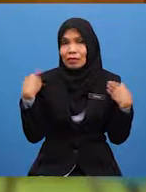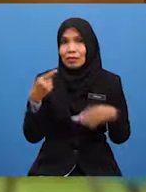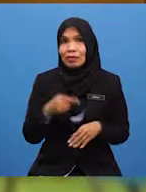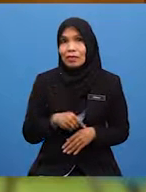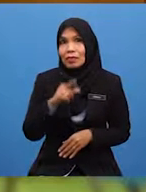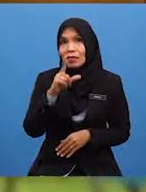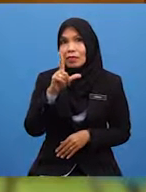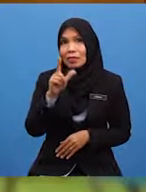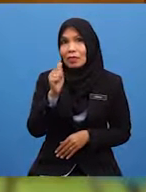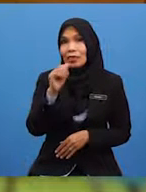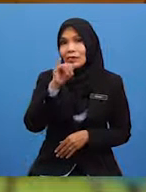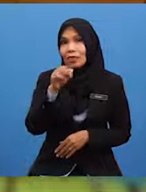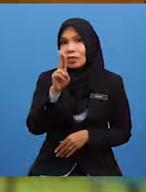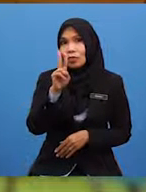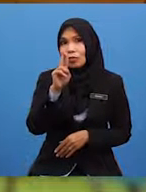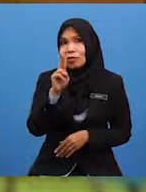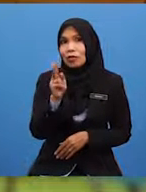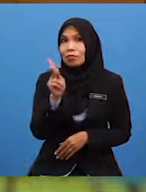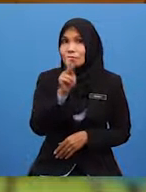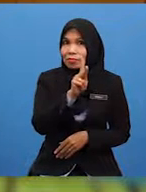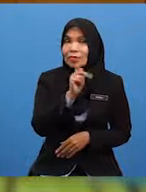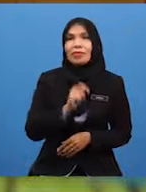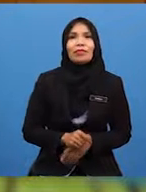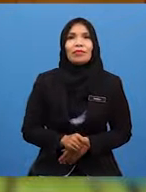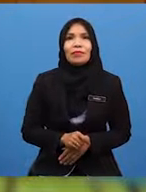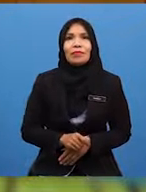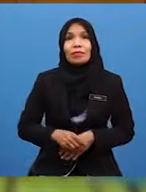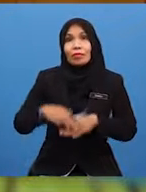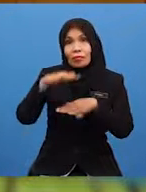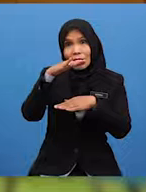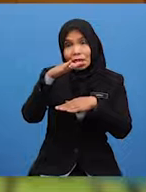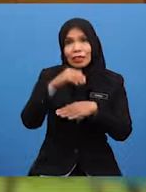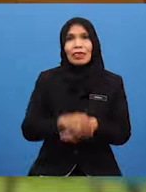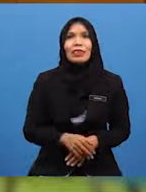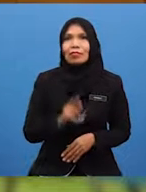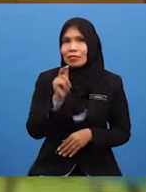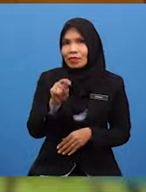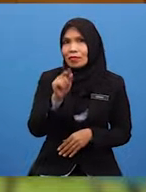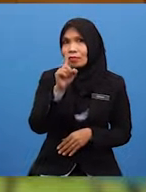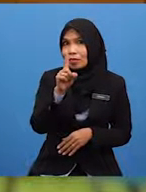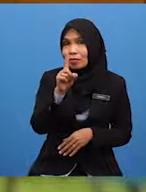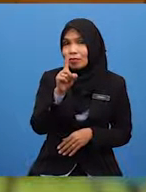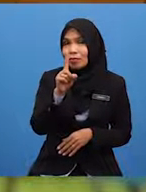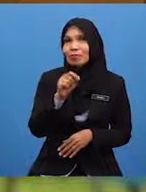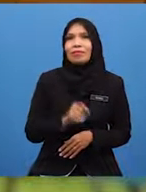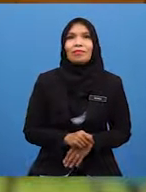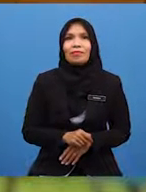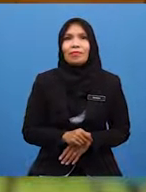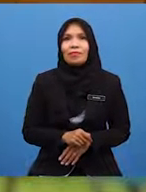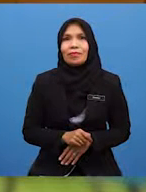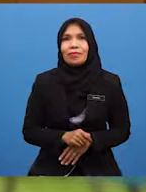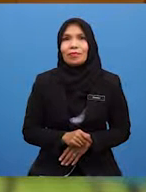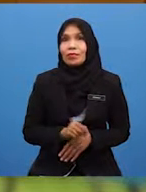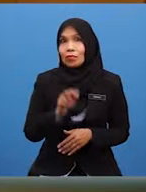kiri. Kedudukan atas sekali adalah titik 1. Kedudukan tengah